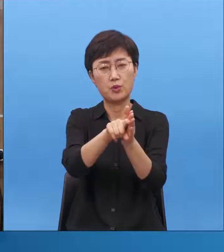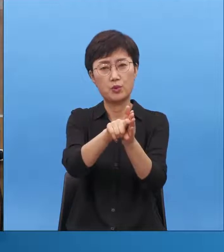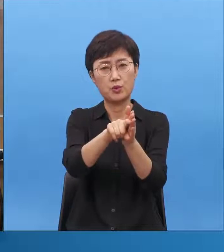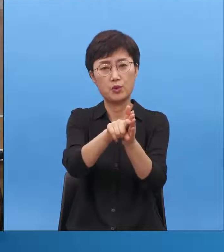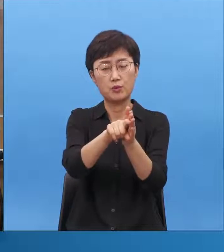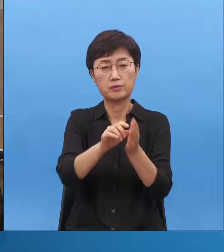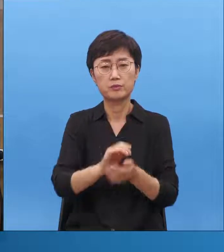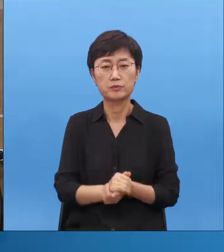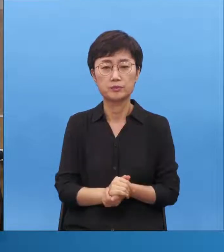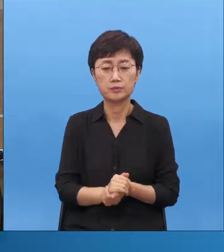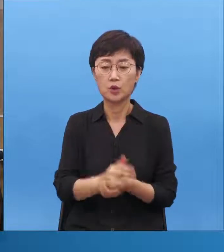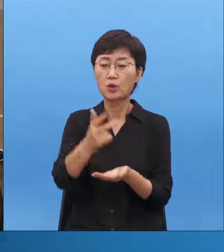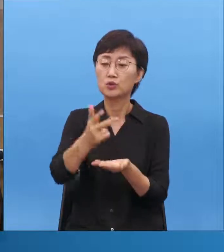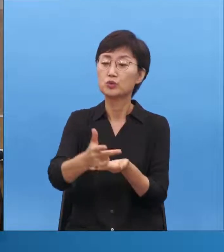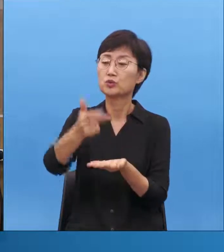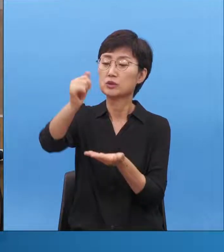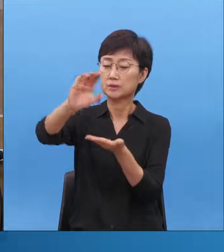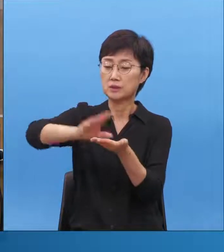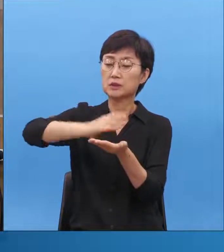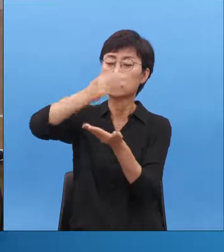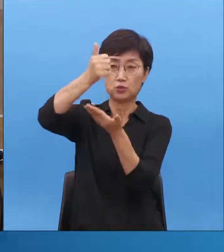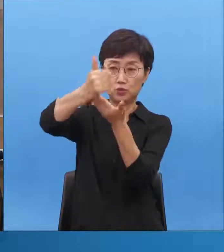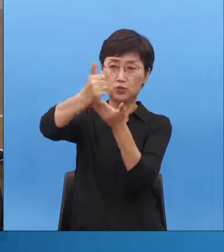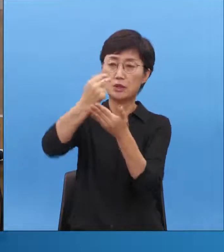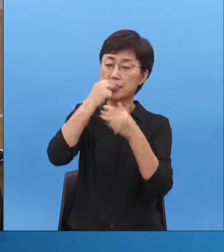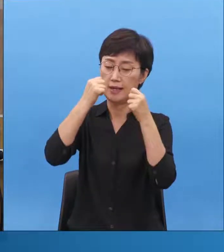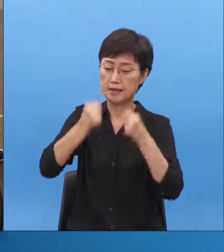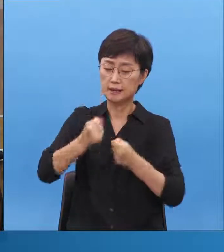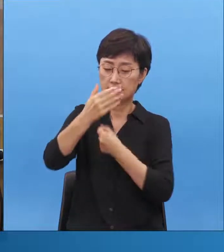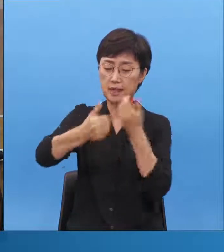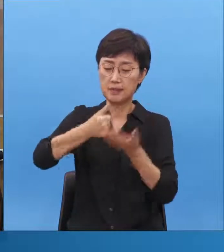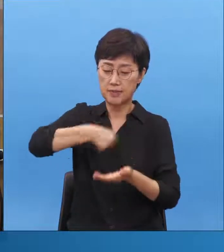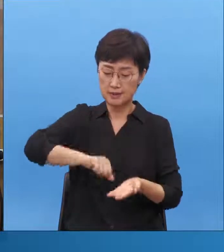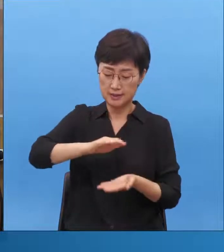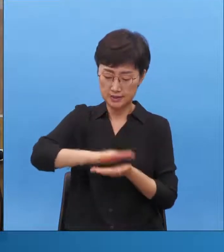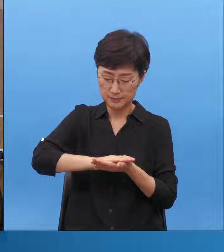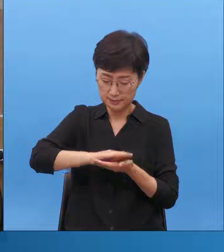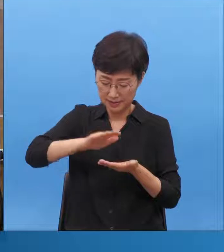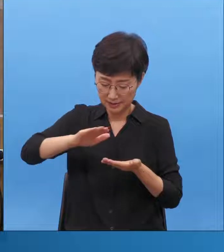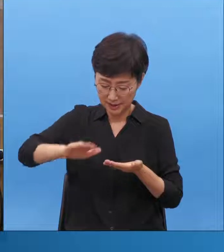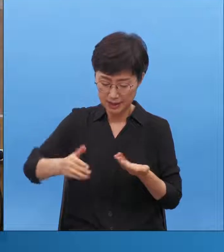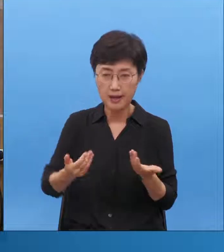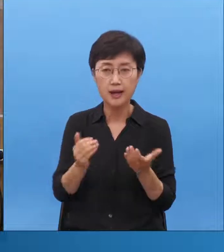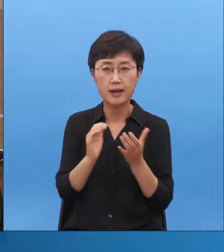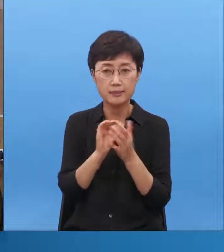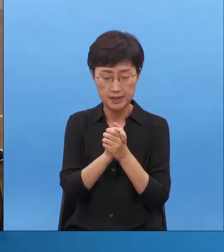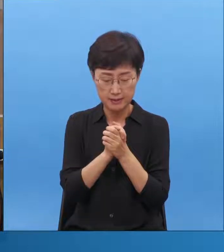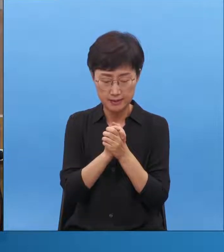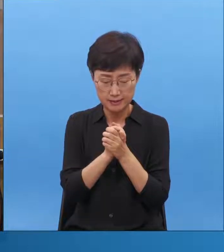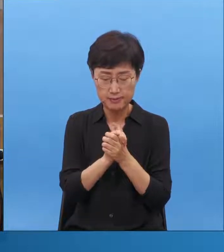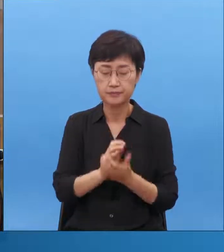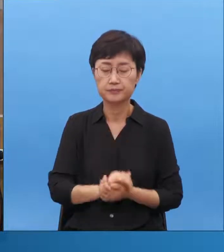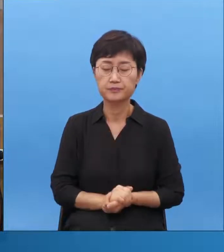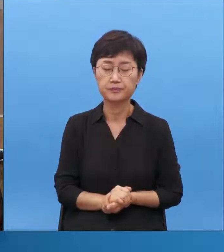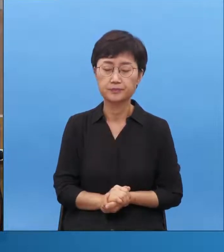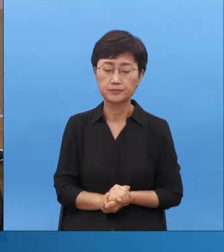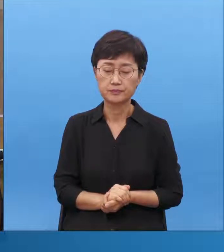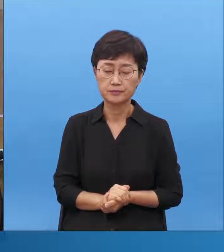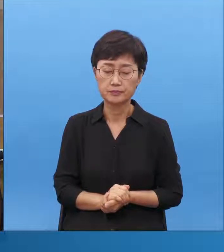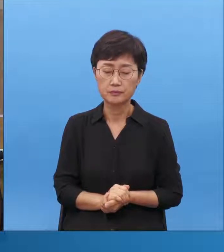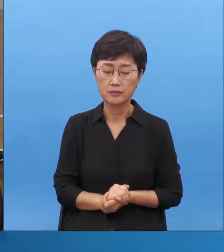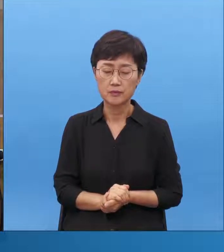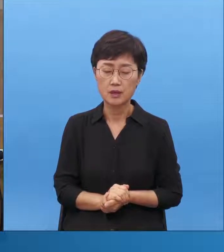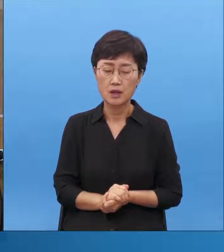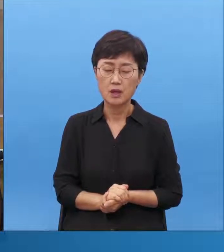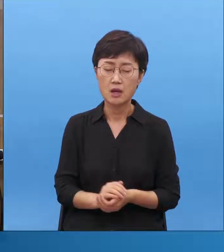me. 주는 그리스도시요 살아계신 하나님의 아들이십니다. Simon Peter replied, You are the Christ, the Son of the living God. 만왕의